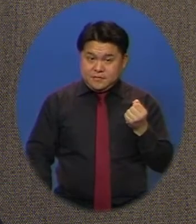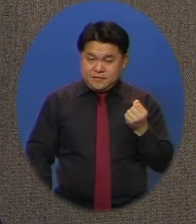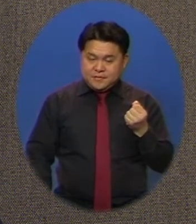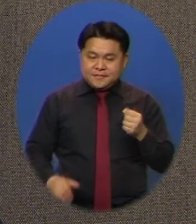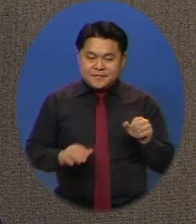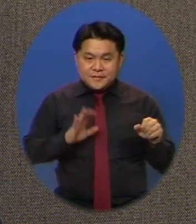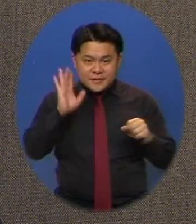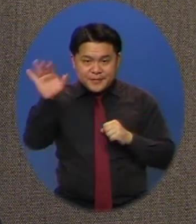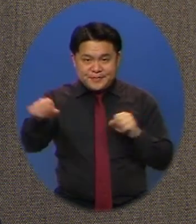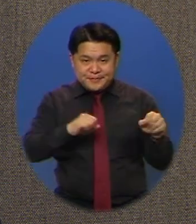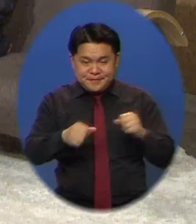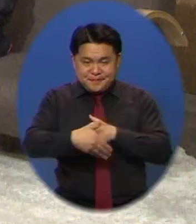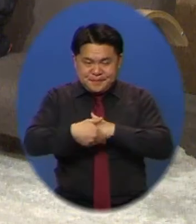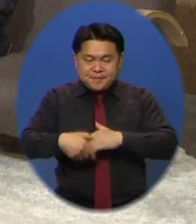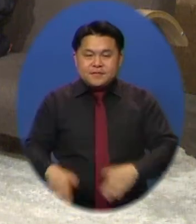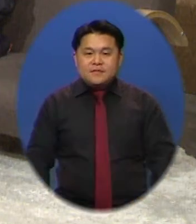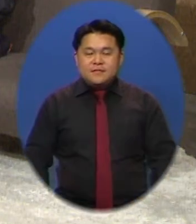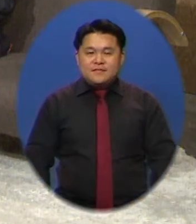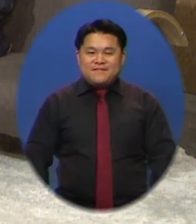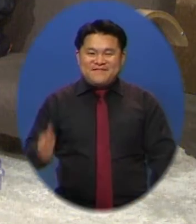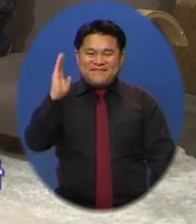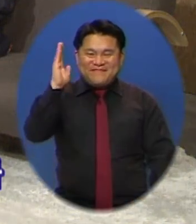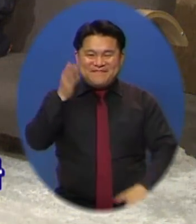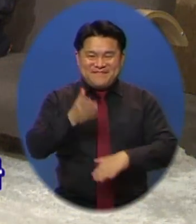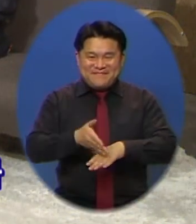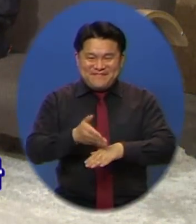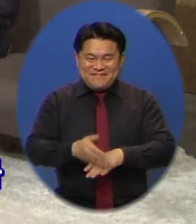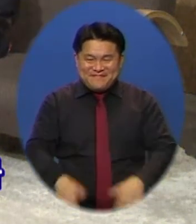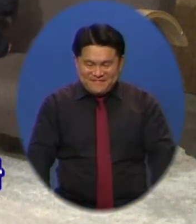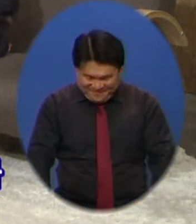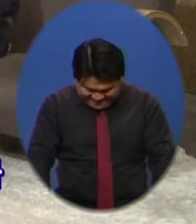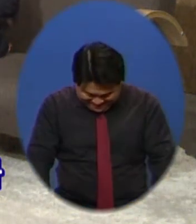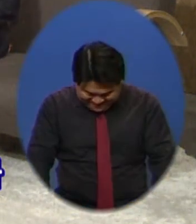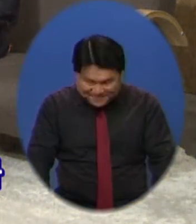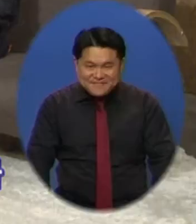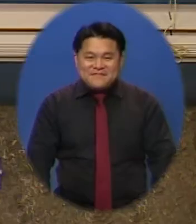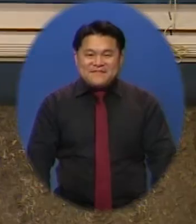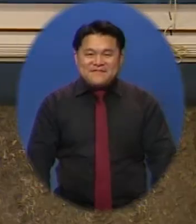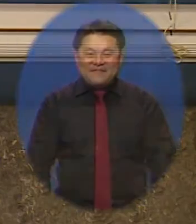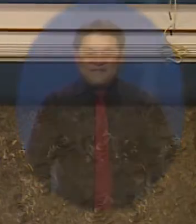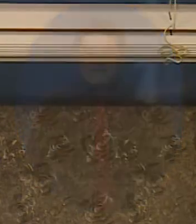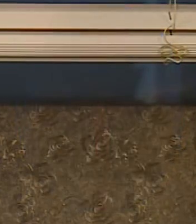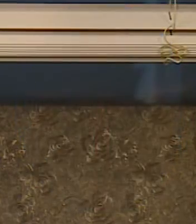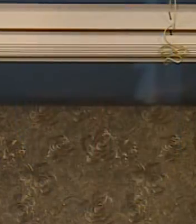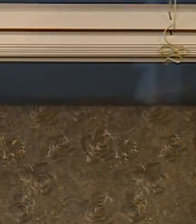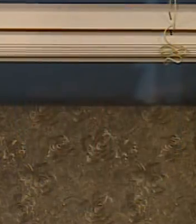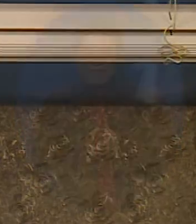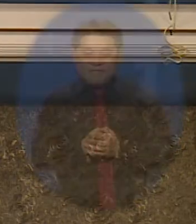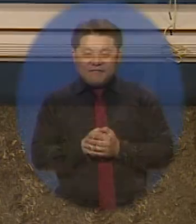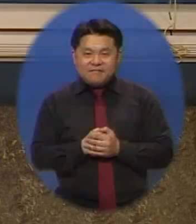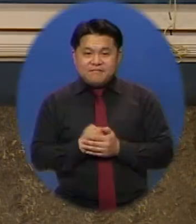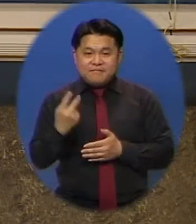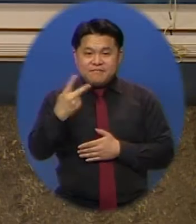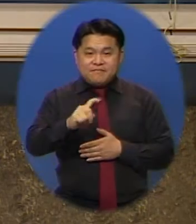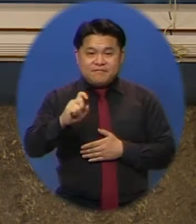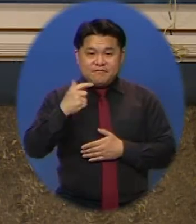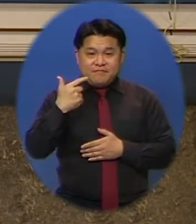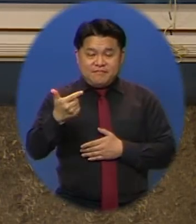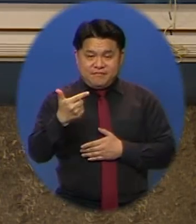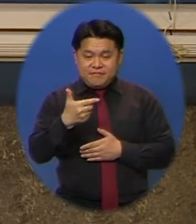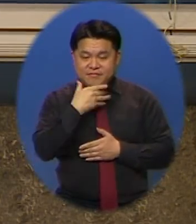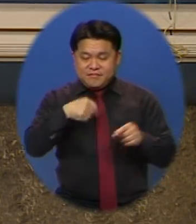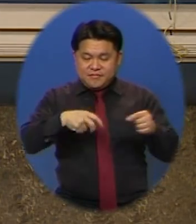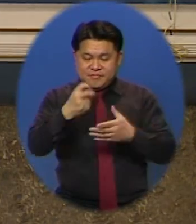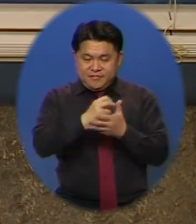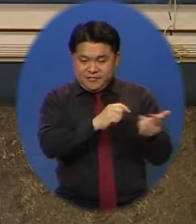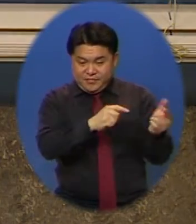자세로 일하겠습니다. 네, 좋은 말씀 감사합니다. 네, 감사합니다. 네. 네, 지금까지 2016년 주요 전반적인